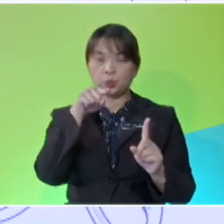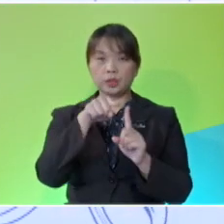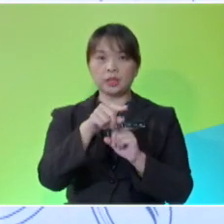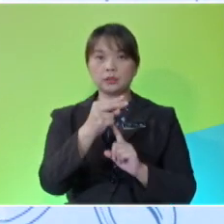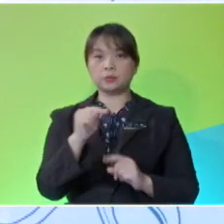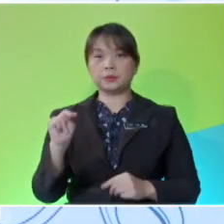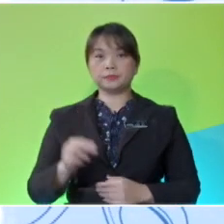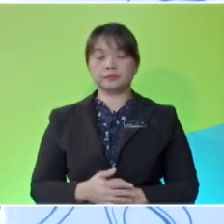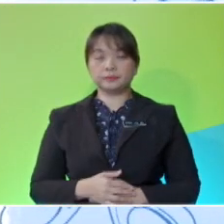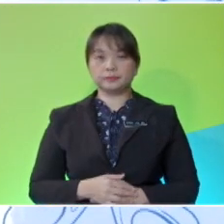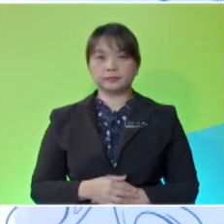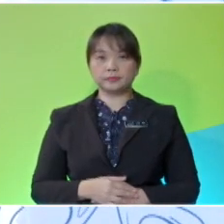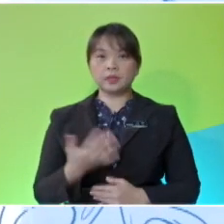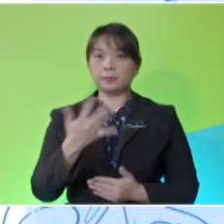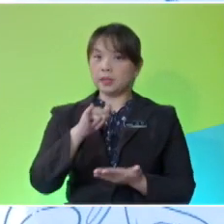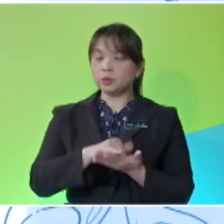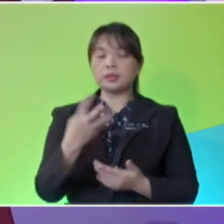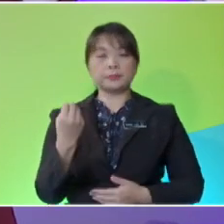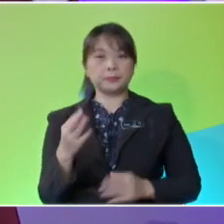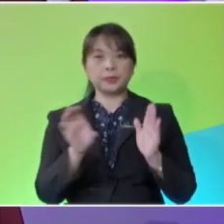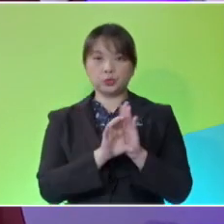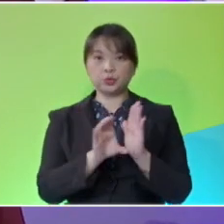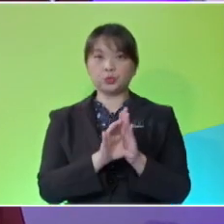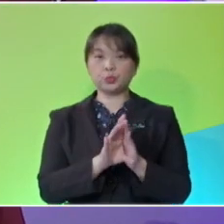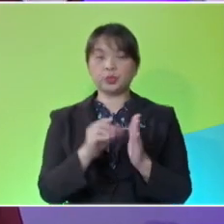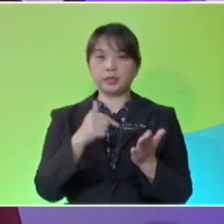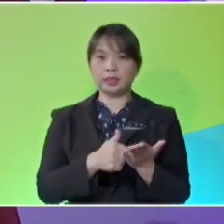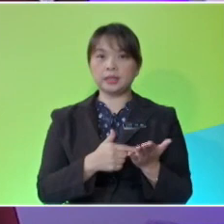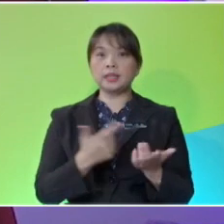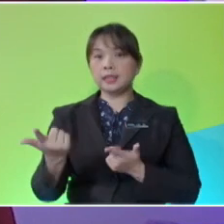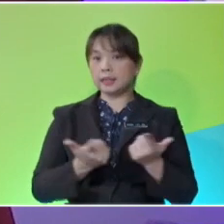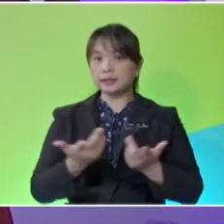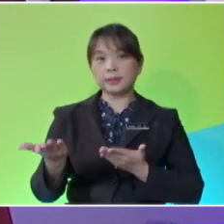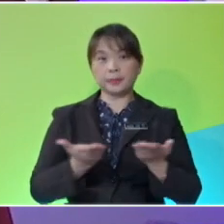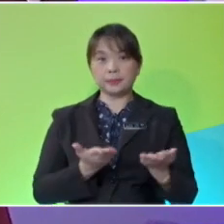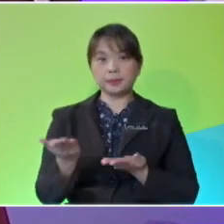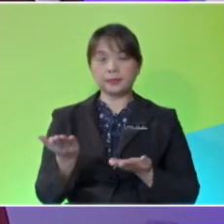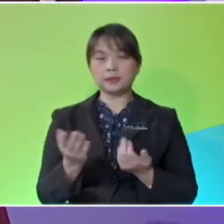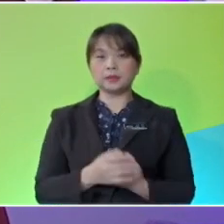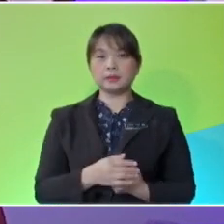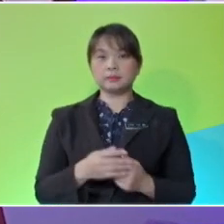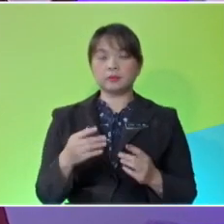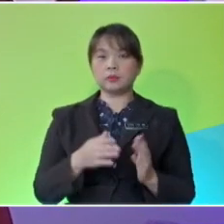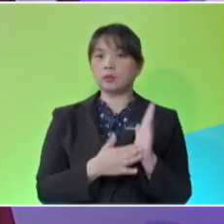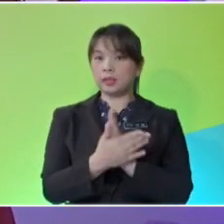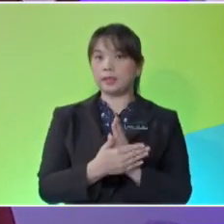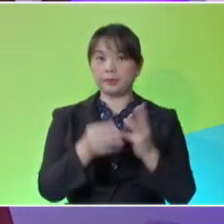dan yang seterusnya adalah beberapa contoh service ataupun perhikmatan yang dijalankan oleh manusia kepada penduduk Oke baik yang